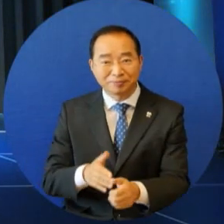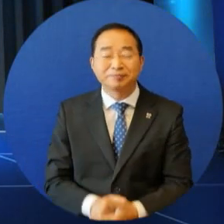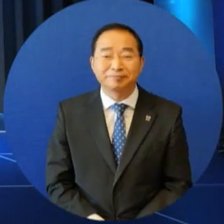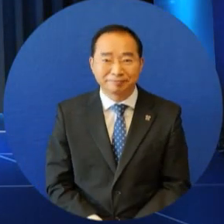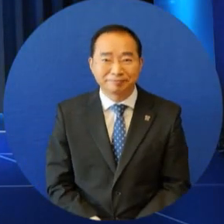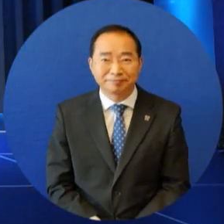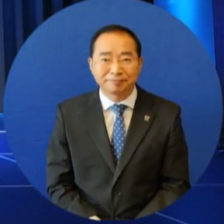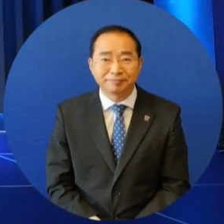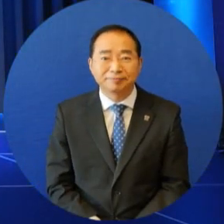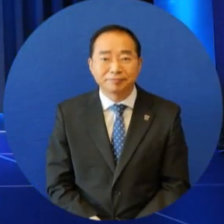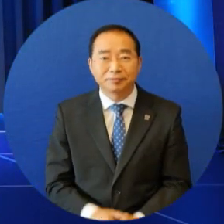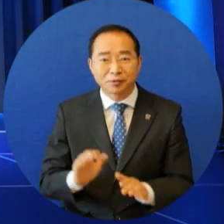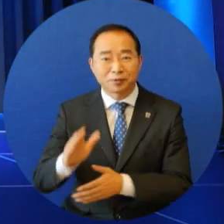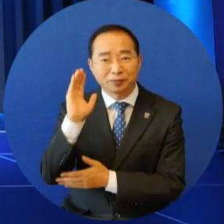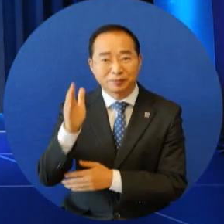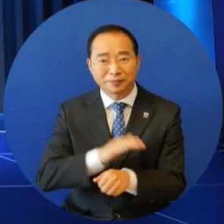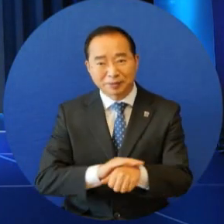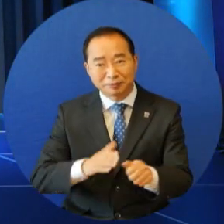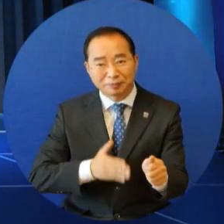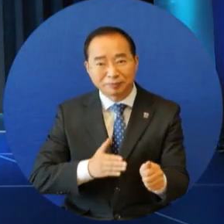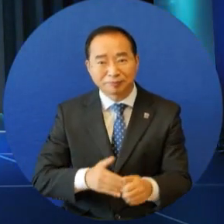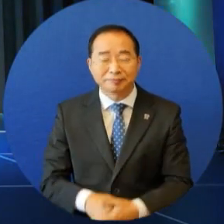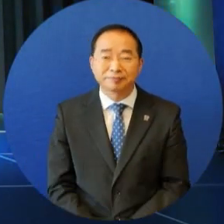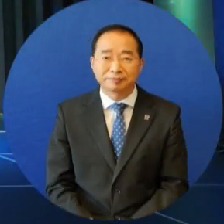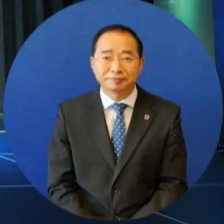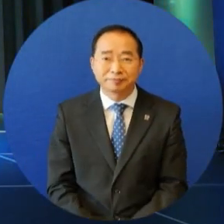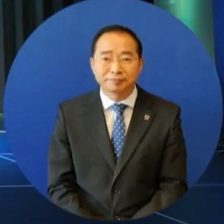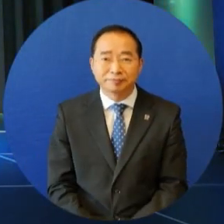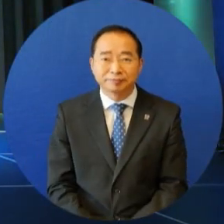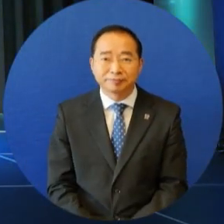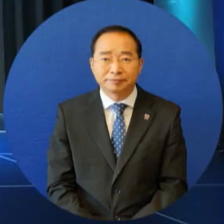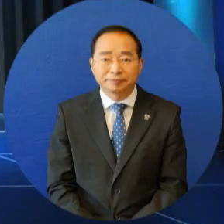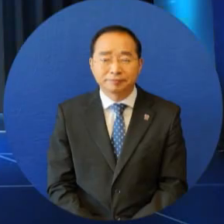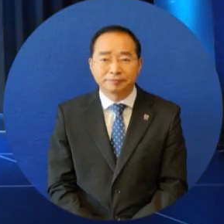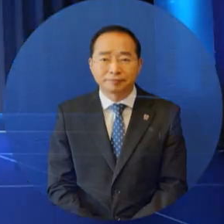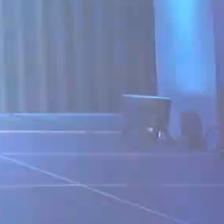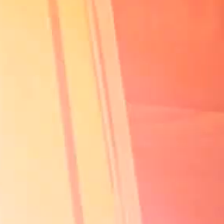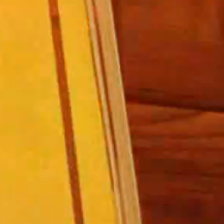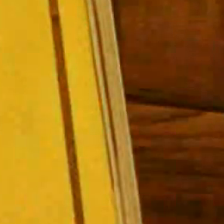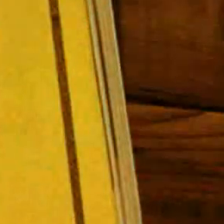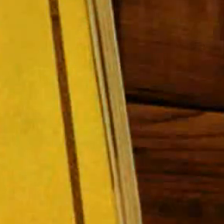걸음마 함께 시작해 볼까요? 오늘 강연 잘 부탁드립니다. 예.